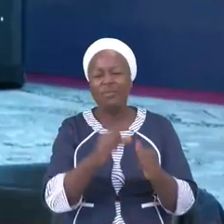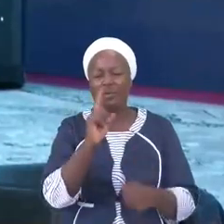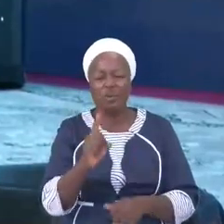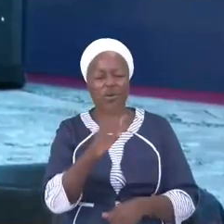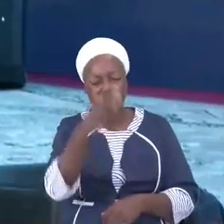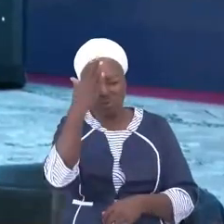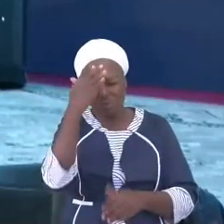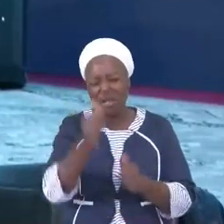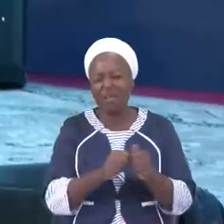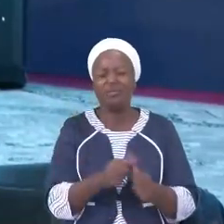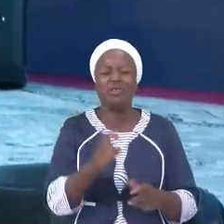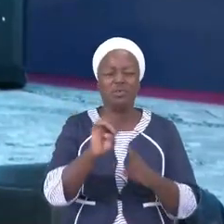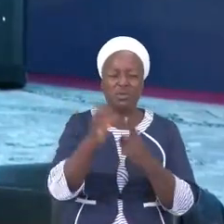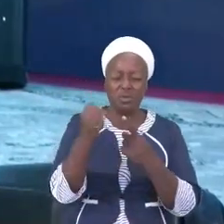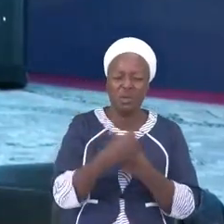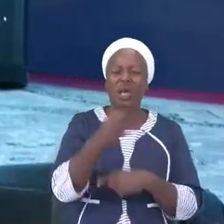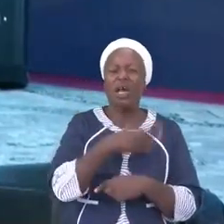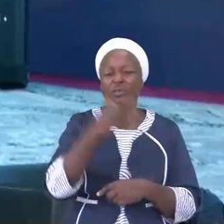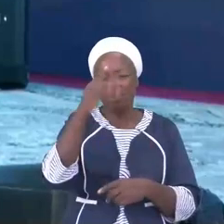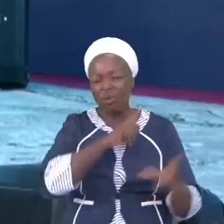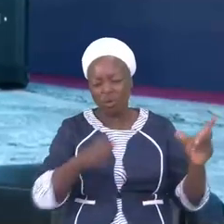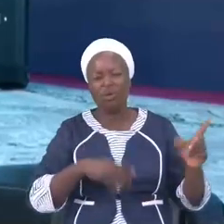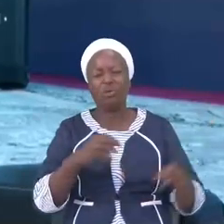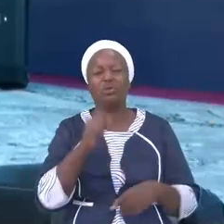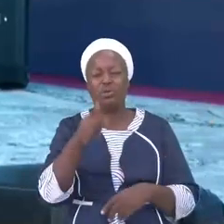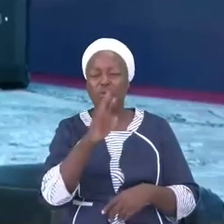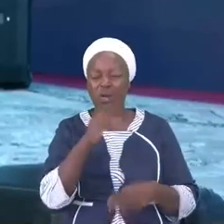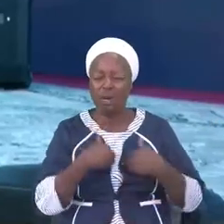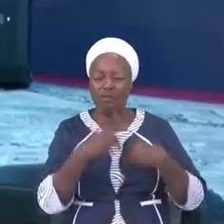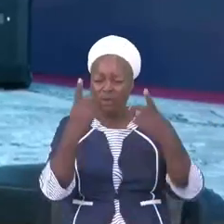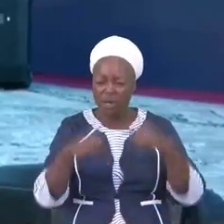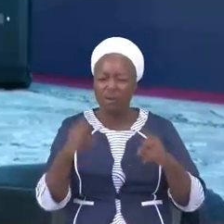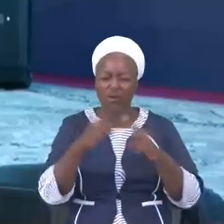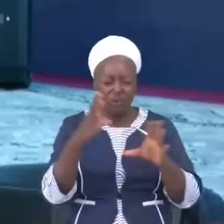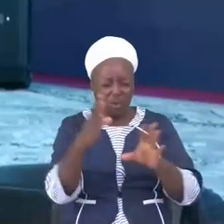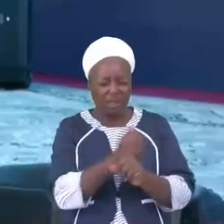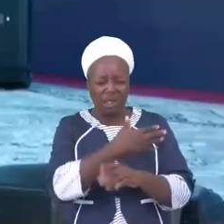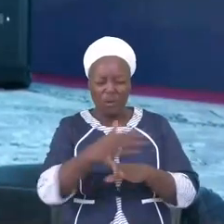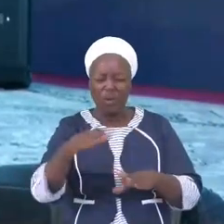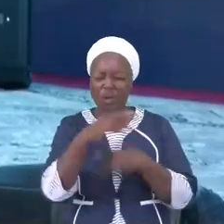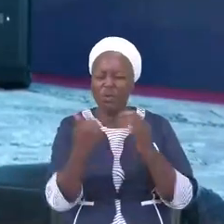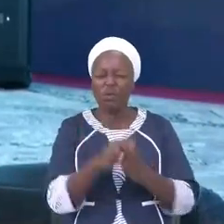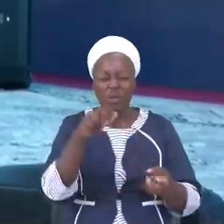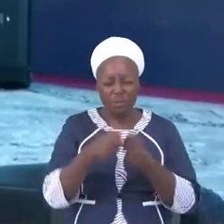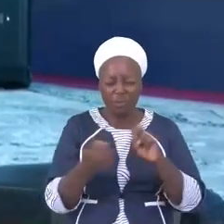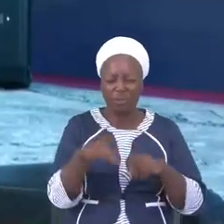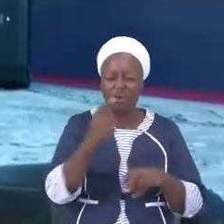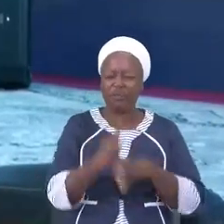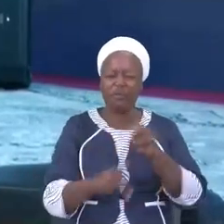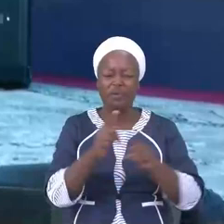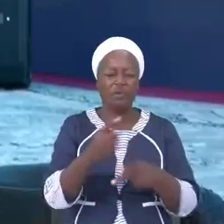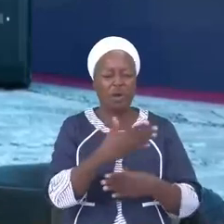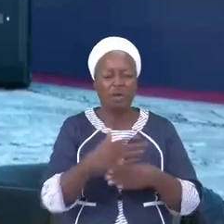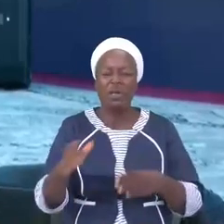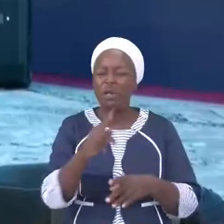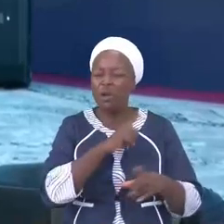toutes les situations. Seigneur, tu es venu ôter les fardeaux de ton peuple. Je prie